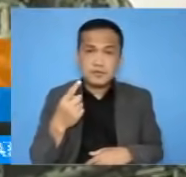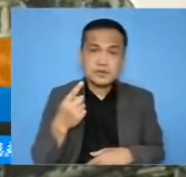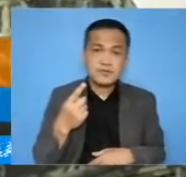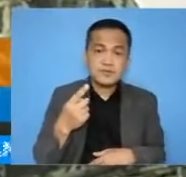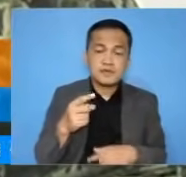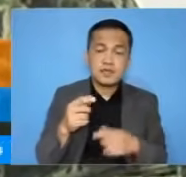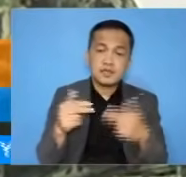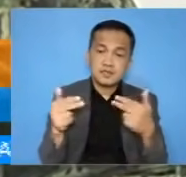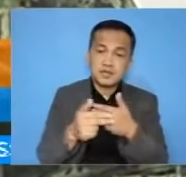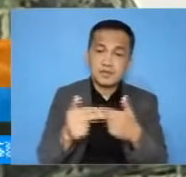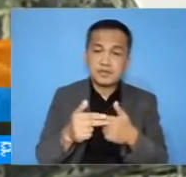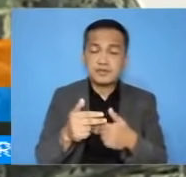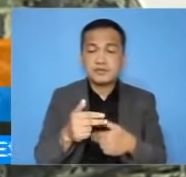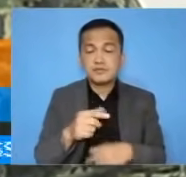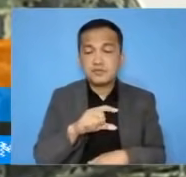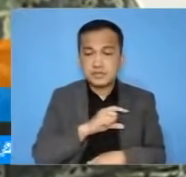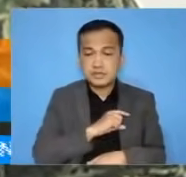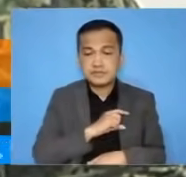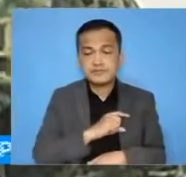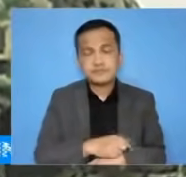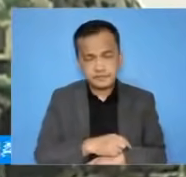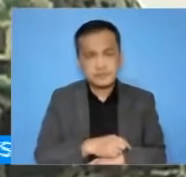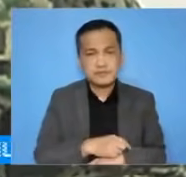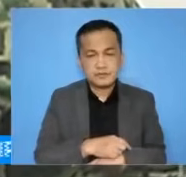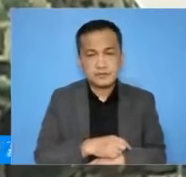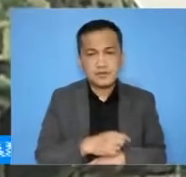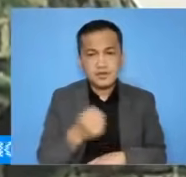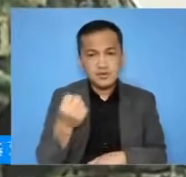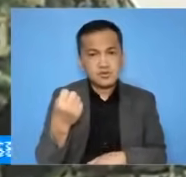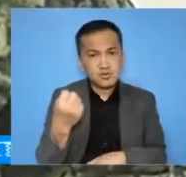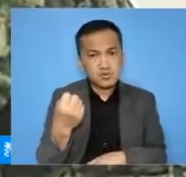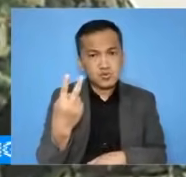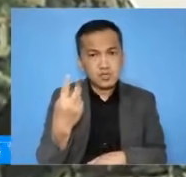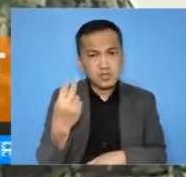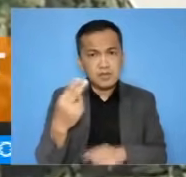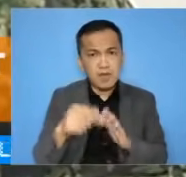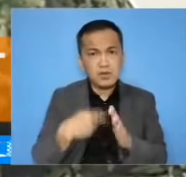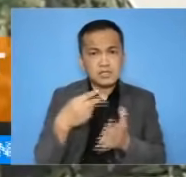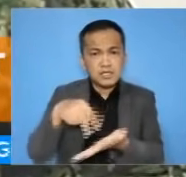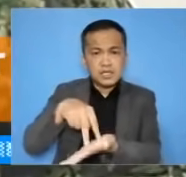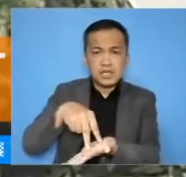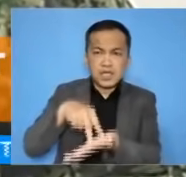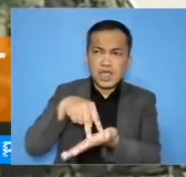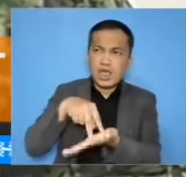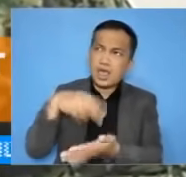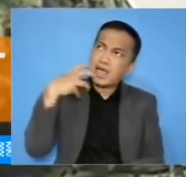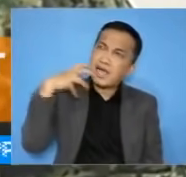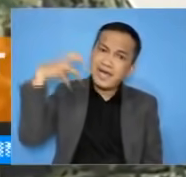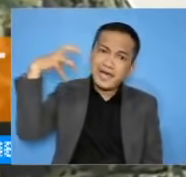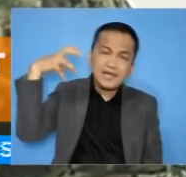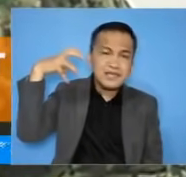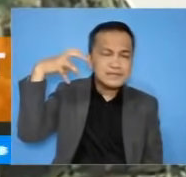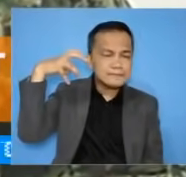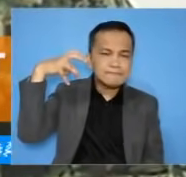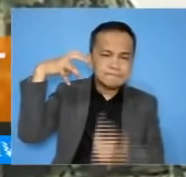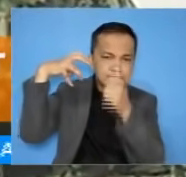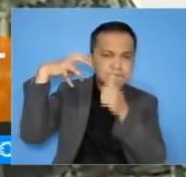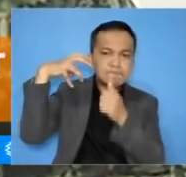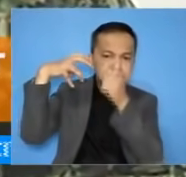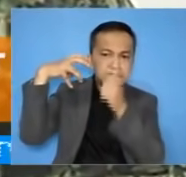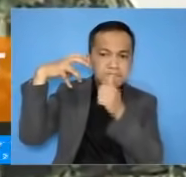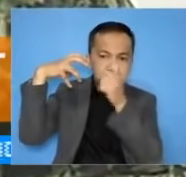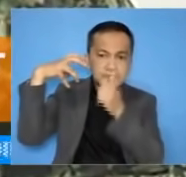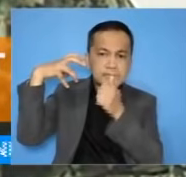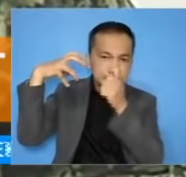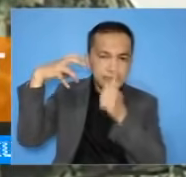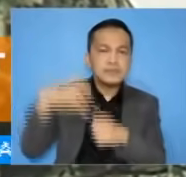natin na 12 oras nakatayo sa initan at nagsasakripisyo din yan.